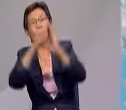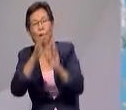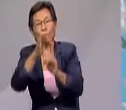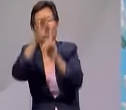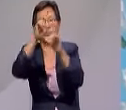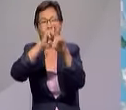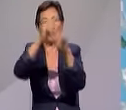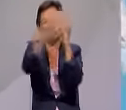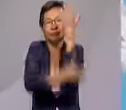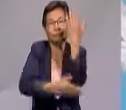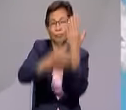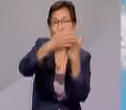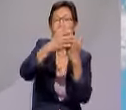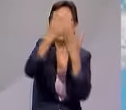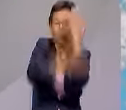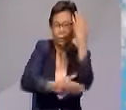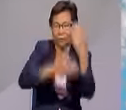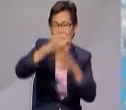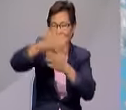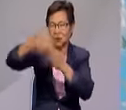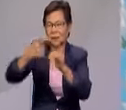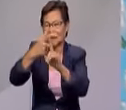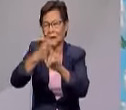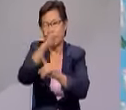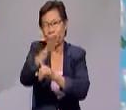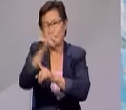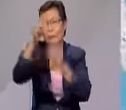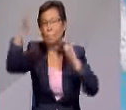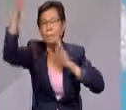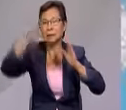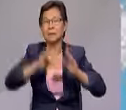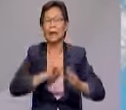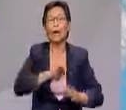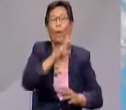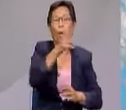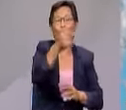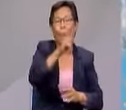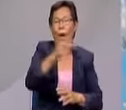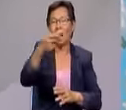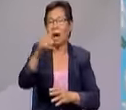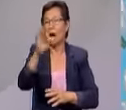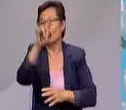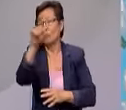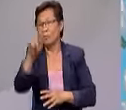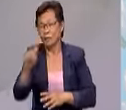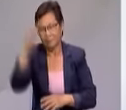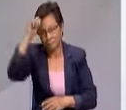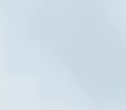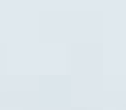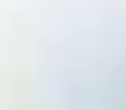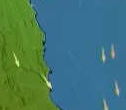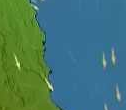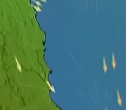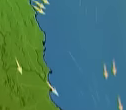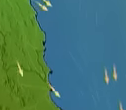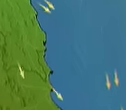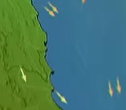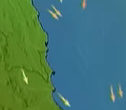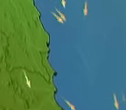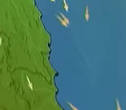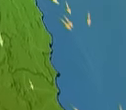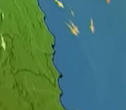utama di seluruh Malaysia. Sekian daripada Map Malaysia, saya Wan Hafiz. Assalamualaikum dan salam sejahtera.